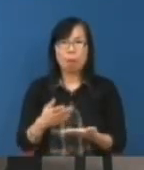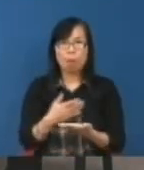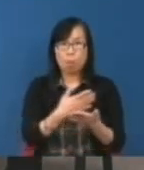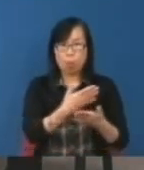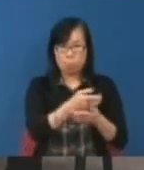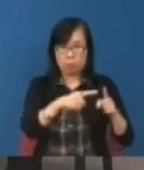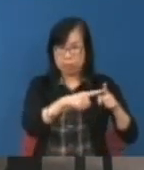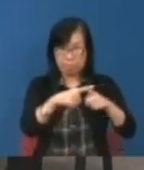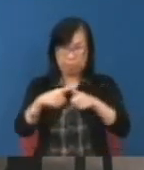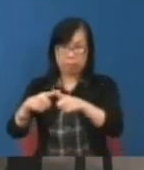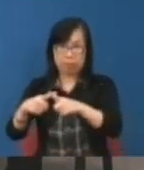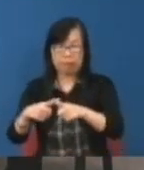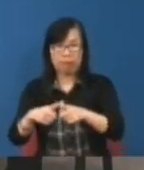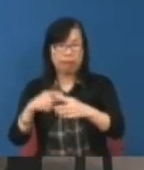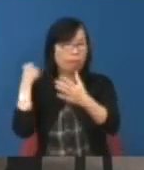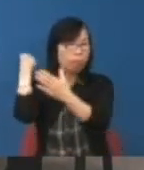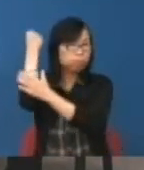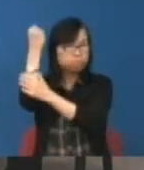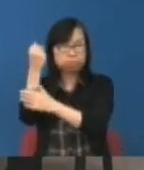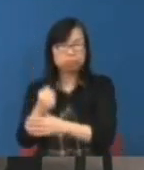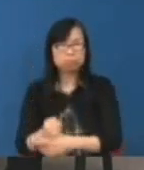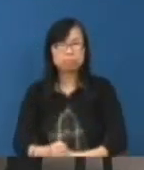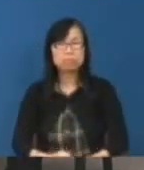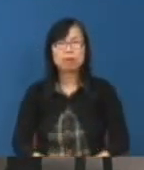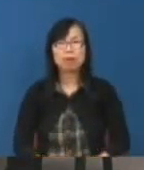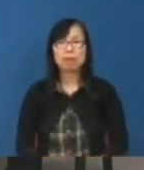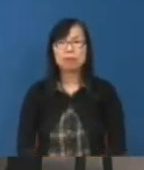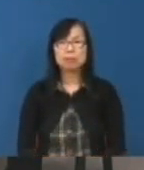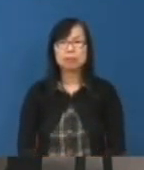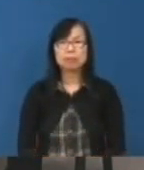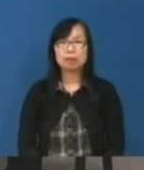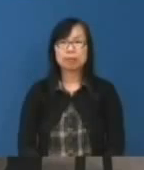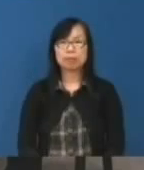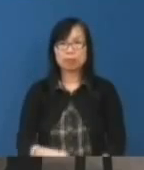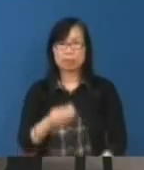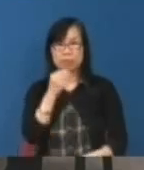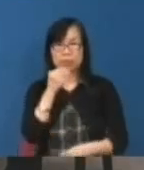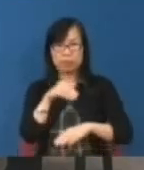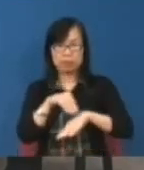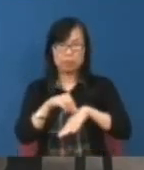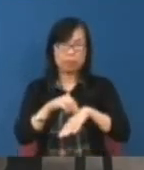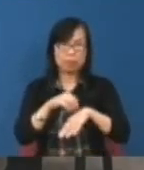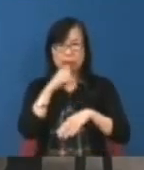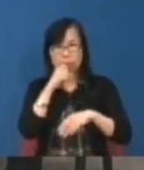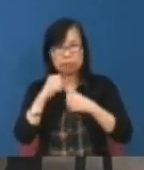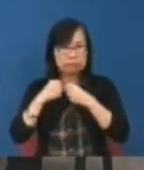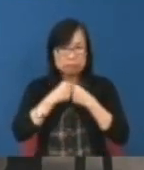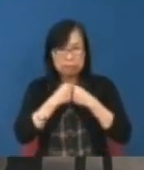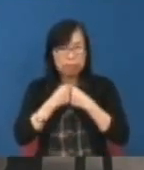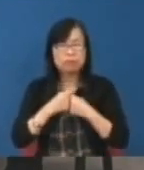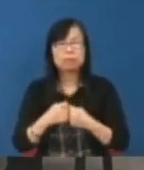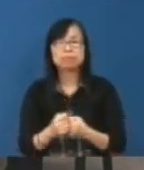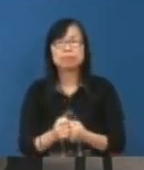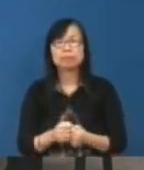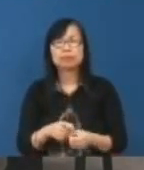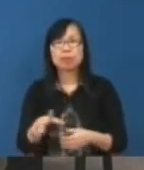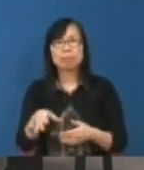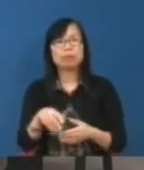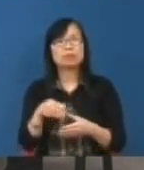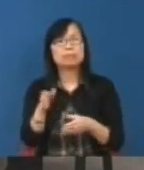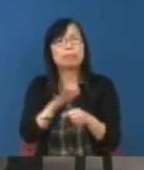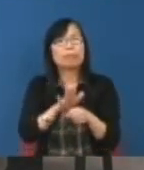啦，而想食呢嚿肥肉嘅人亦都有爭議啦，500億夠唔夠填嗰個氹咧？